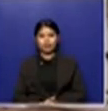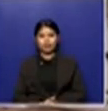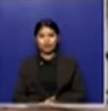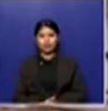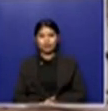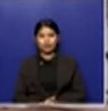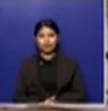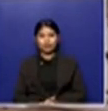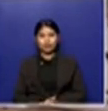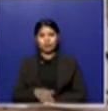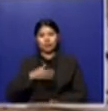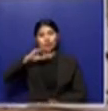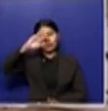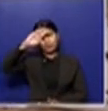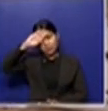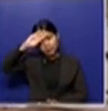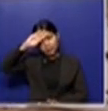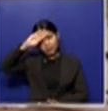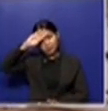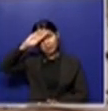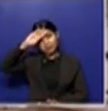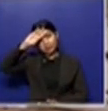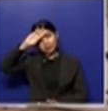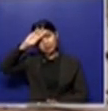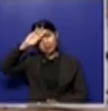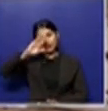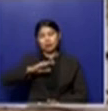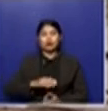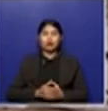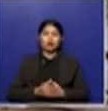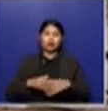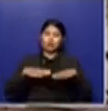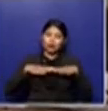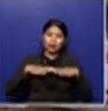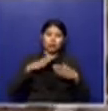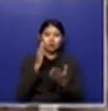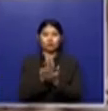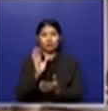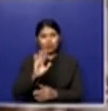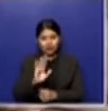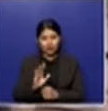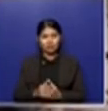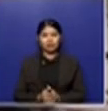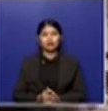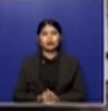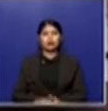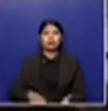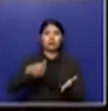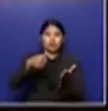บางคนว่าผมไม่สบายผมจะรับพักผ่อนผมนอนไม่ได้ครับถ้ายังอันหนี้ไม่เส